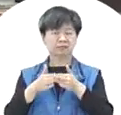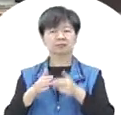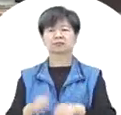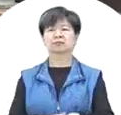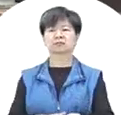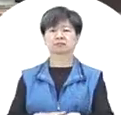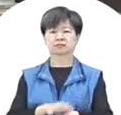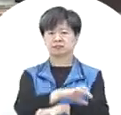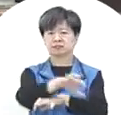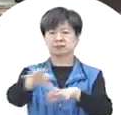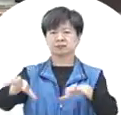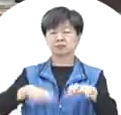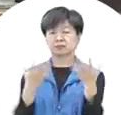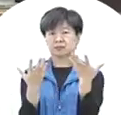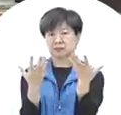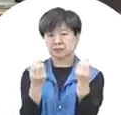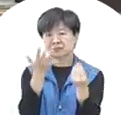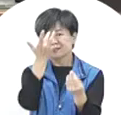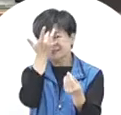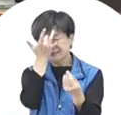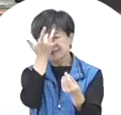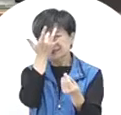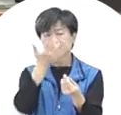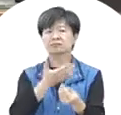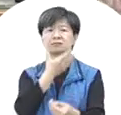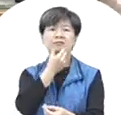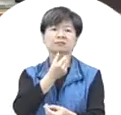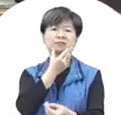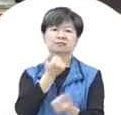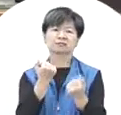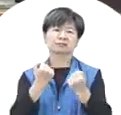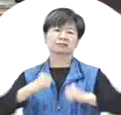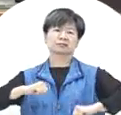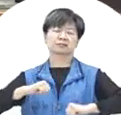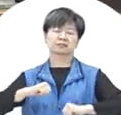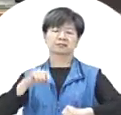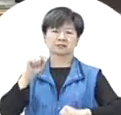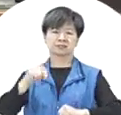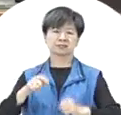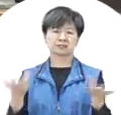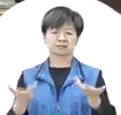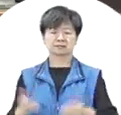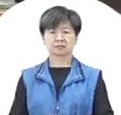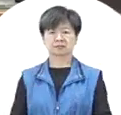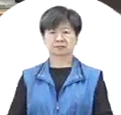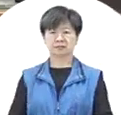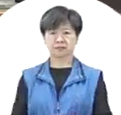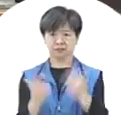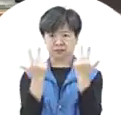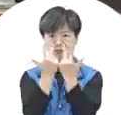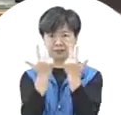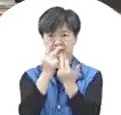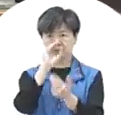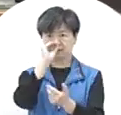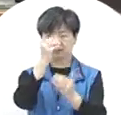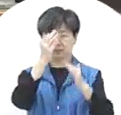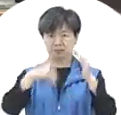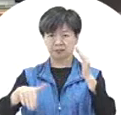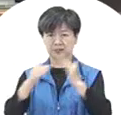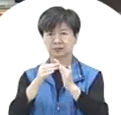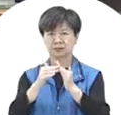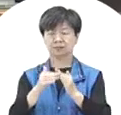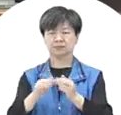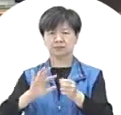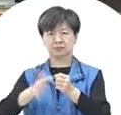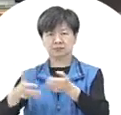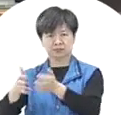障碍的空间。但是现在这个案例我延续来讲，新北市的特殊学校目前只有国中